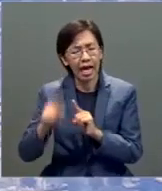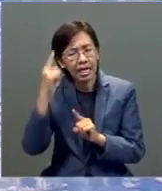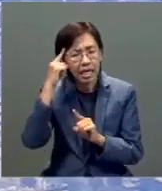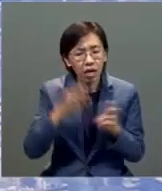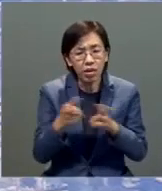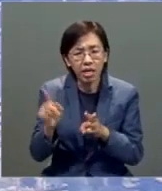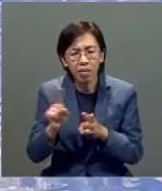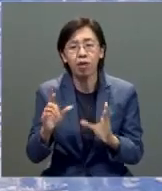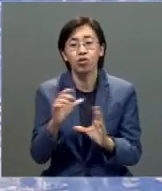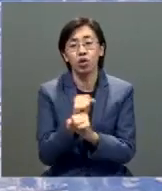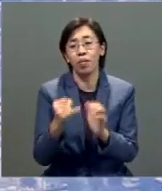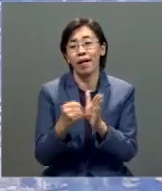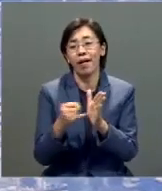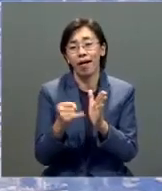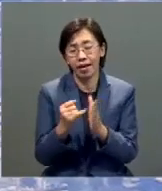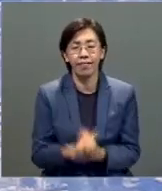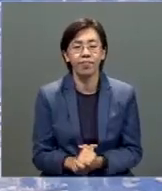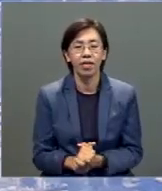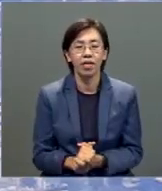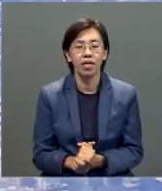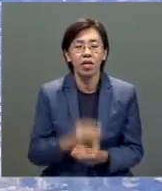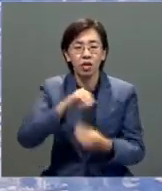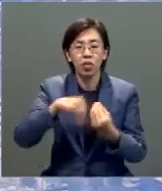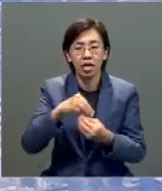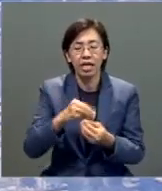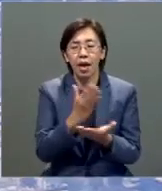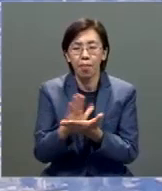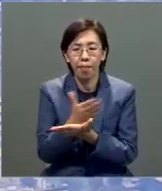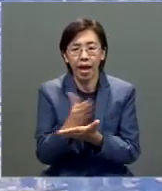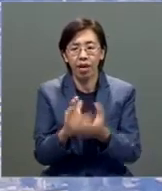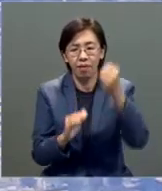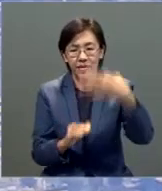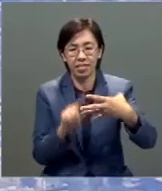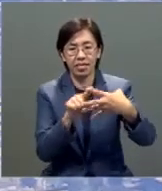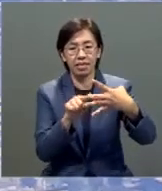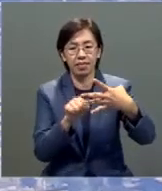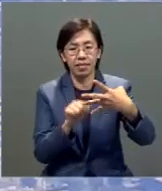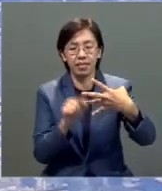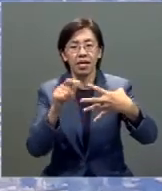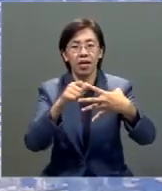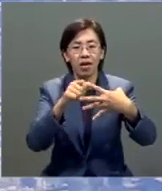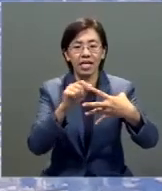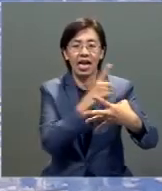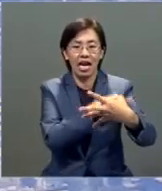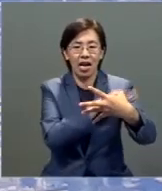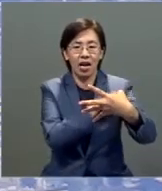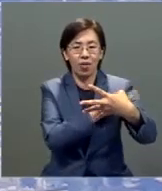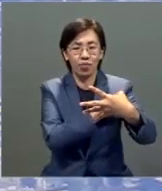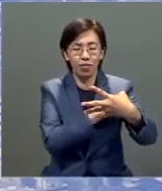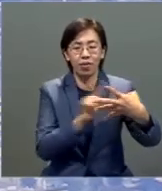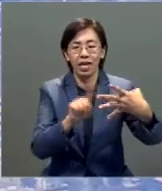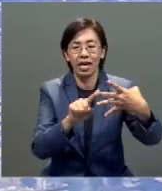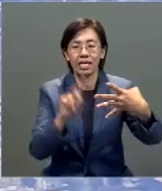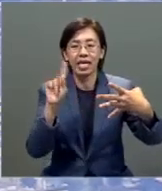พูดสรุปง่ายๆนะครับตอนนี้ก็แบ่งประเภทธุรกิจต่างๆมาเป็นสัก4อย่างนะครับอันแรกก็คือใส่เป็นสีขาวนะครับสี